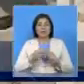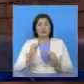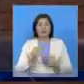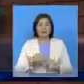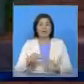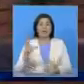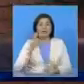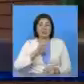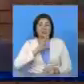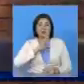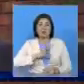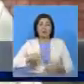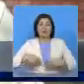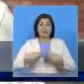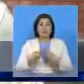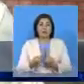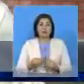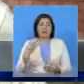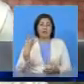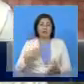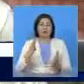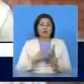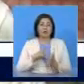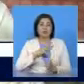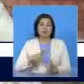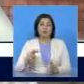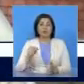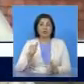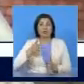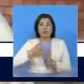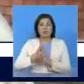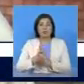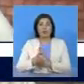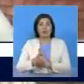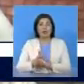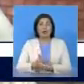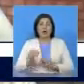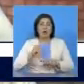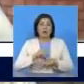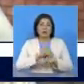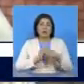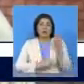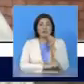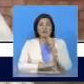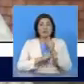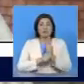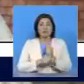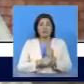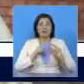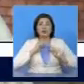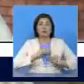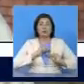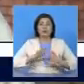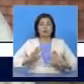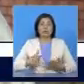қыркүйек айында қолданысқа берілмекші. 49 миллион теңге ақша бөлінді. Акимат қызметкерлеріне жұмыс істеуге